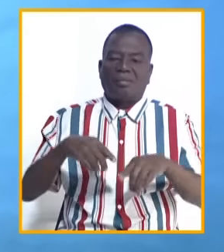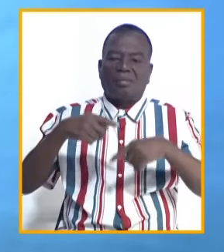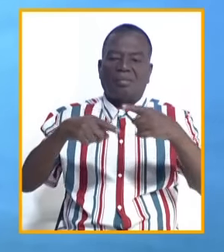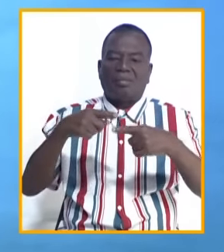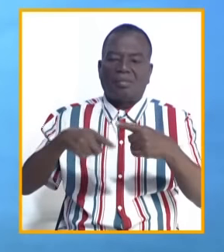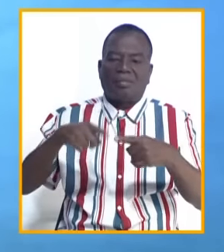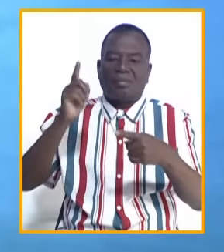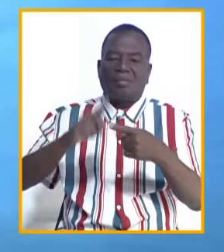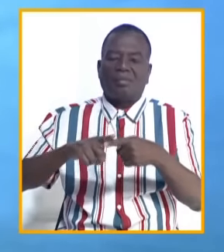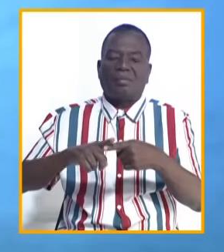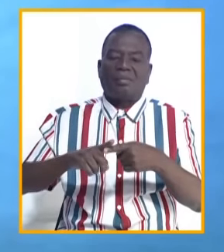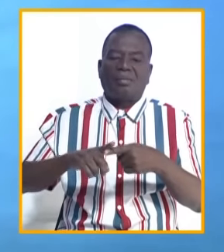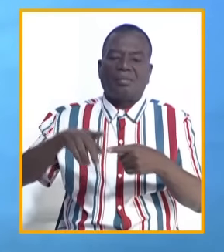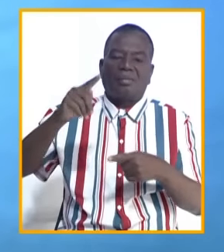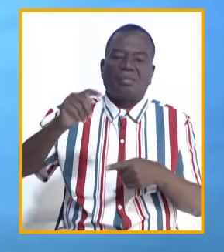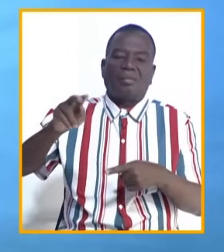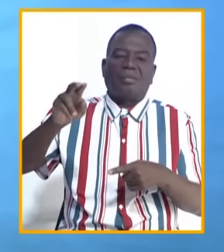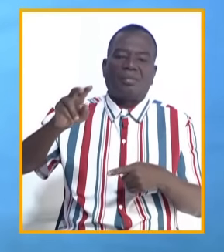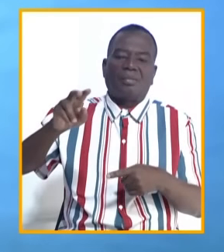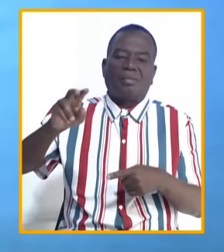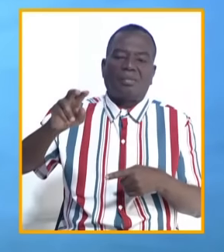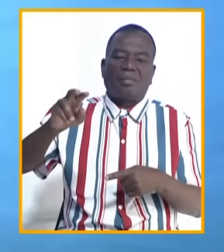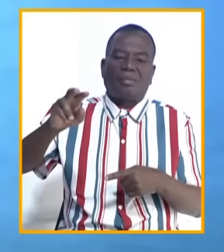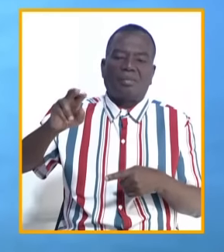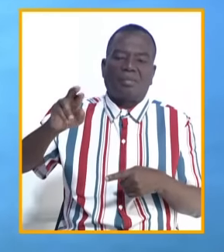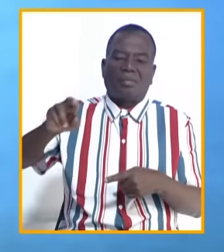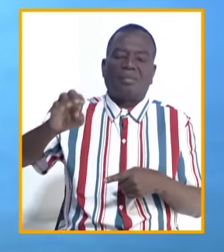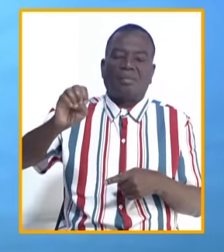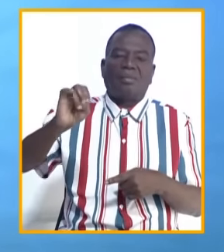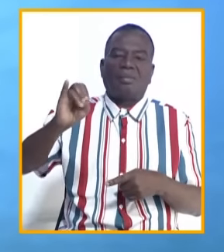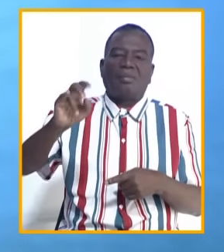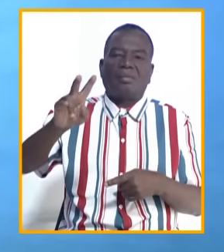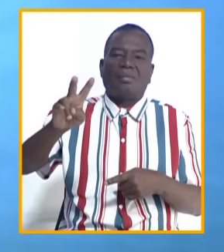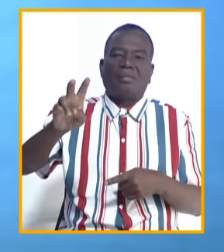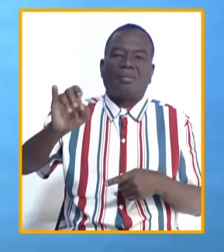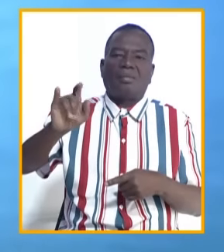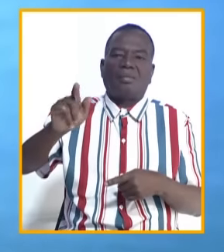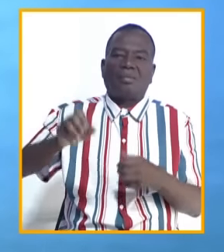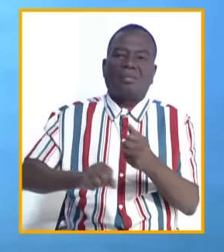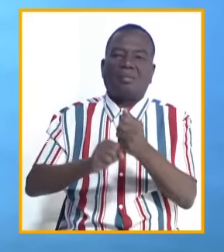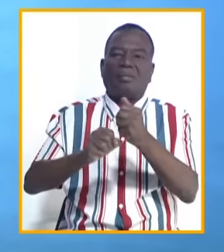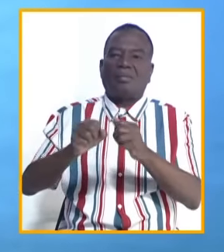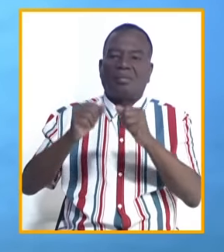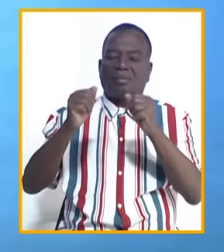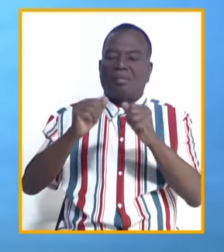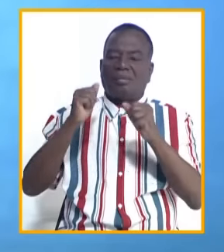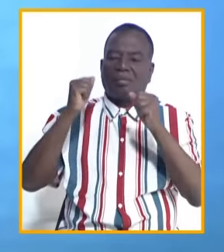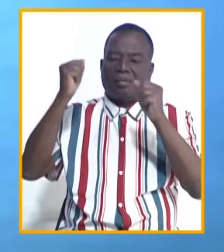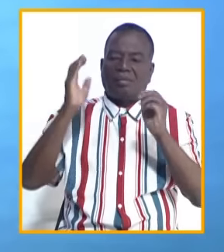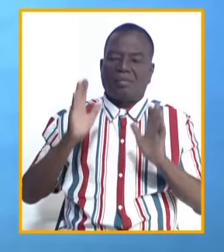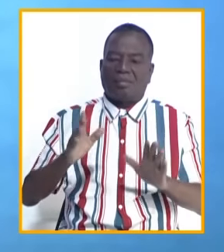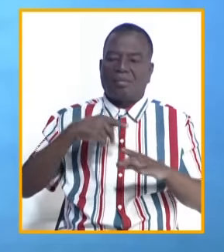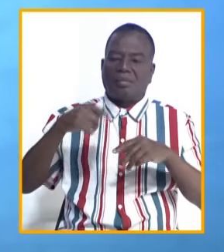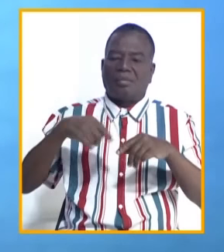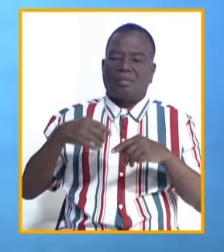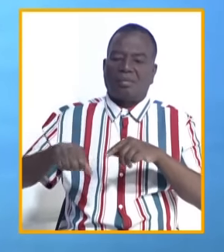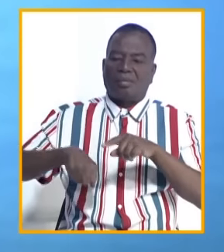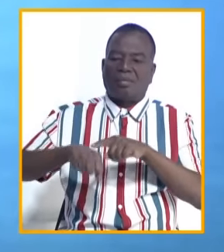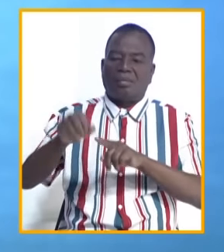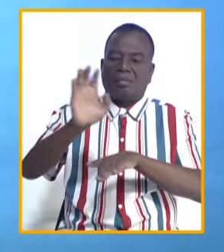on va terminer. Oui, terminer en demandant donc aux Ivoiriens d'effectuer massivement le déplacement du côté donc, de la rotonde du Palais des